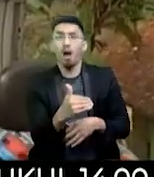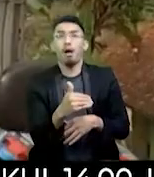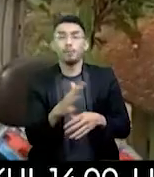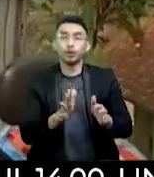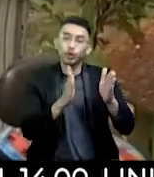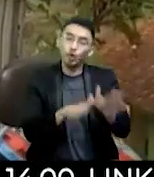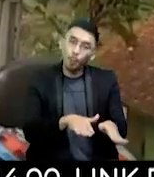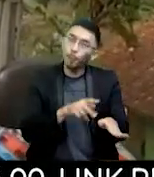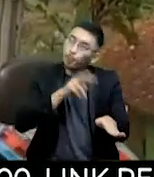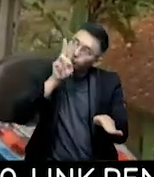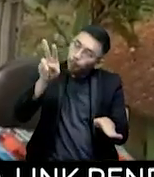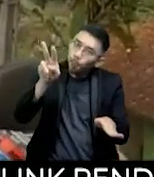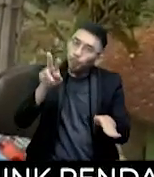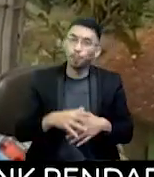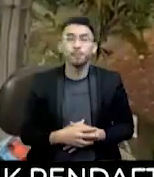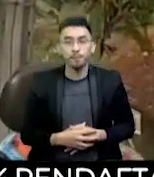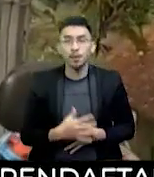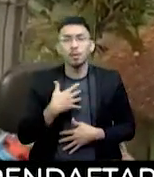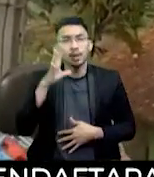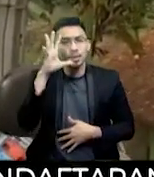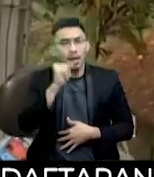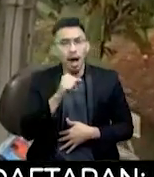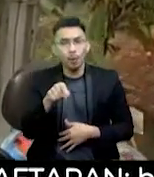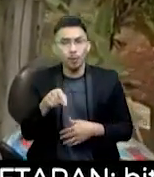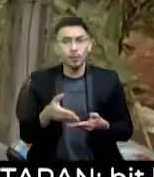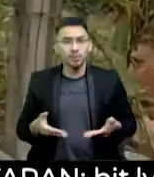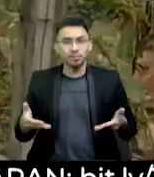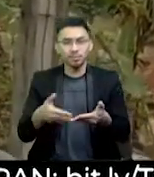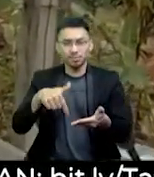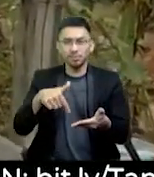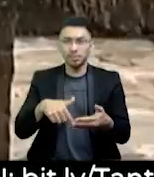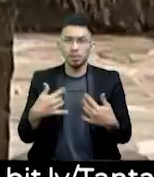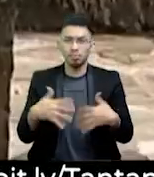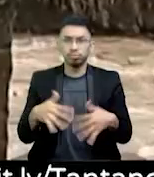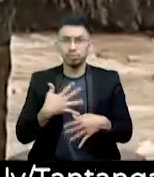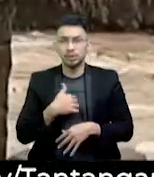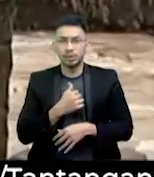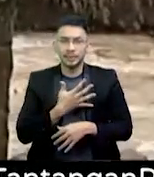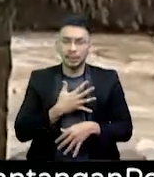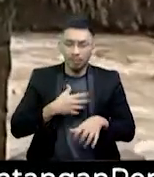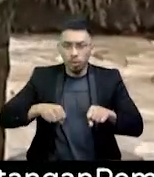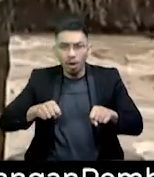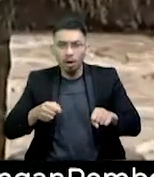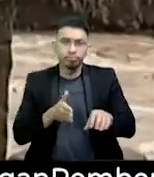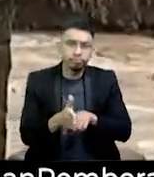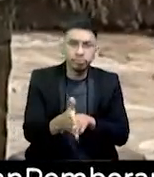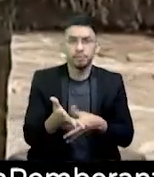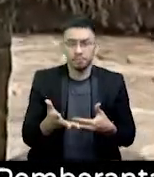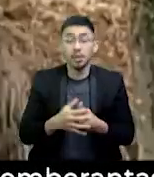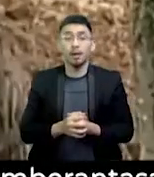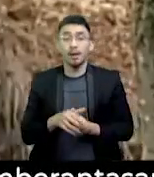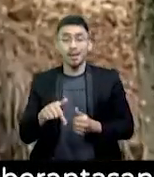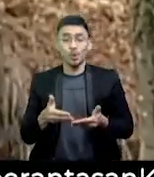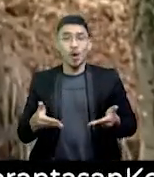media sosial, Pak. Penasaran lewat sini aja gitu. Sengaja ya, Pak? Iya. Kondisi ini tentunya sangat berbahaya jika